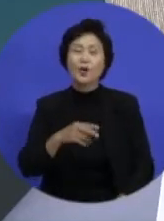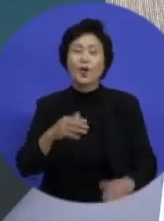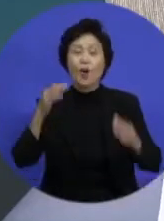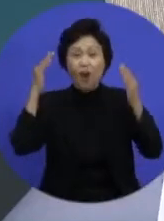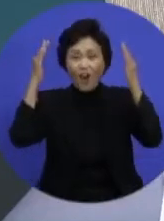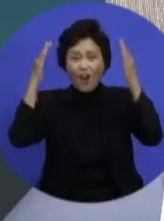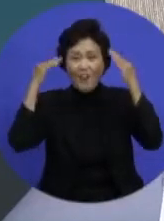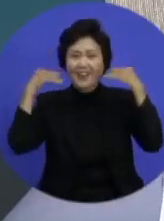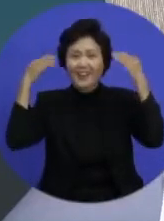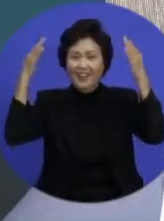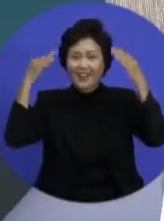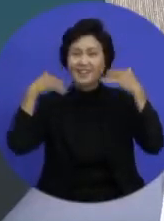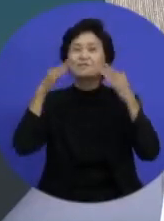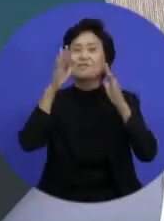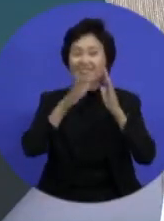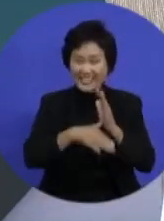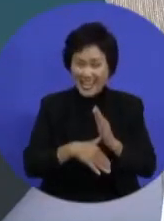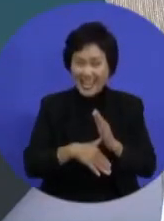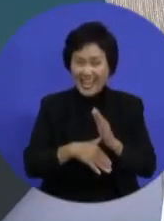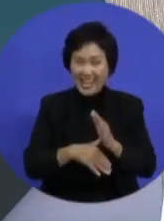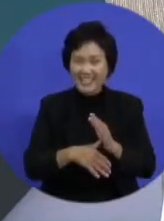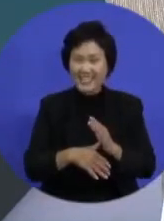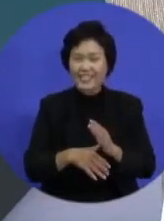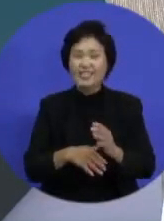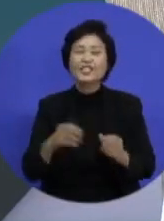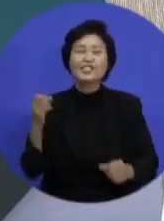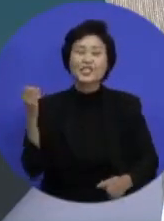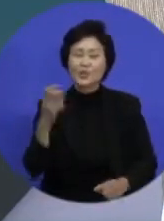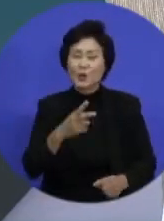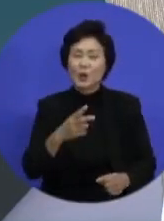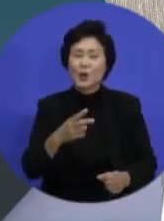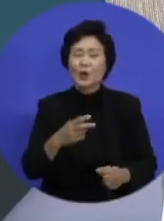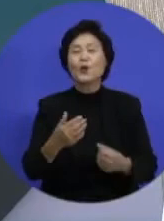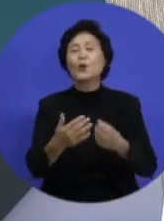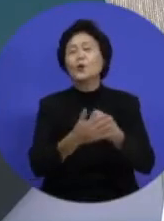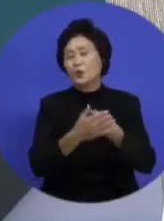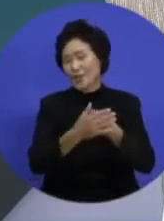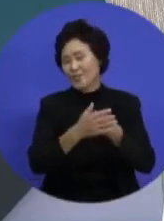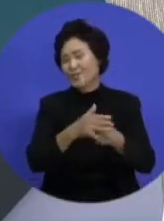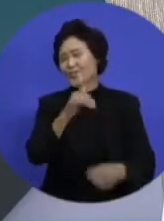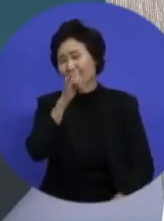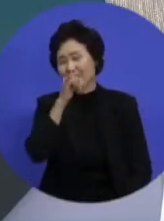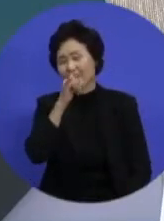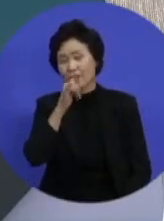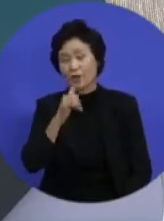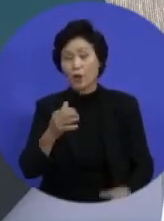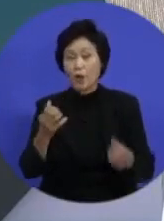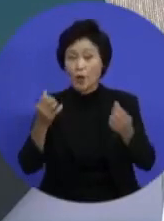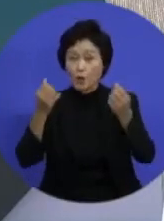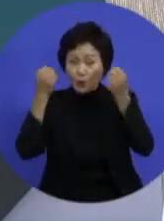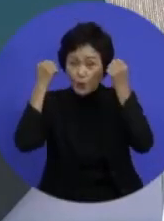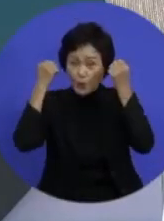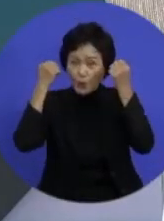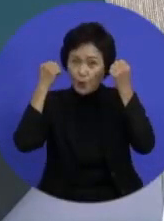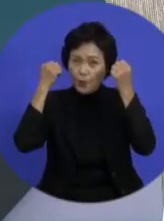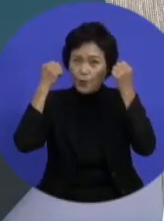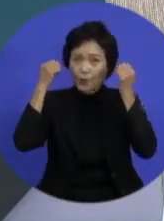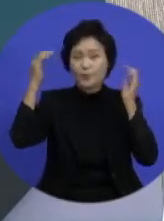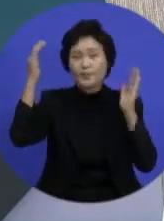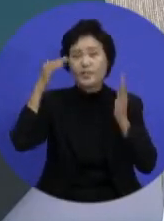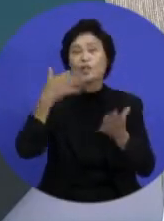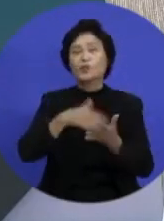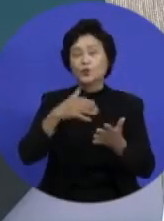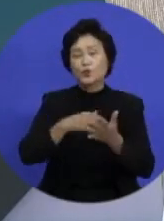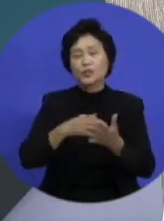또 와서 또 스텝으로도 섬기기도 하고 배구 캠프에? 네. 몇 명이나 돼요 지금 졸업생이? 지금 졸업생은 한 30명